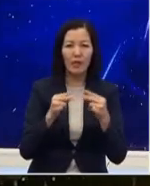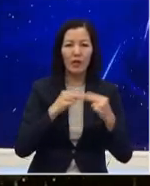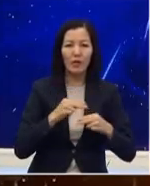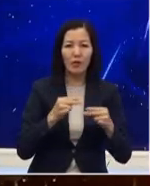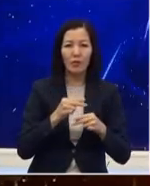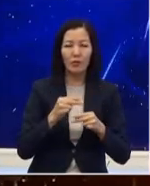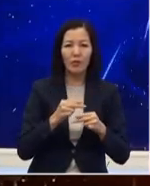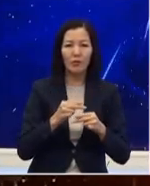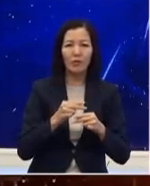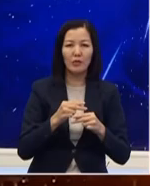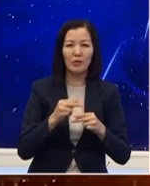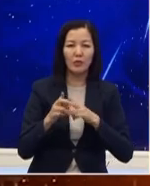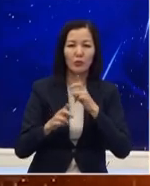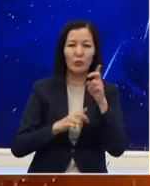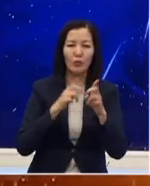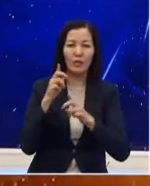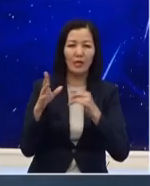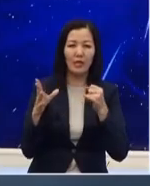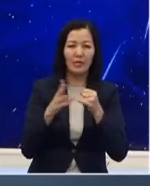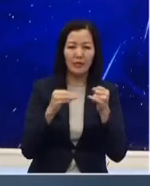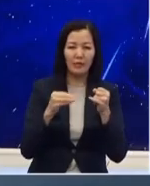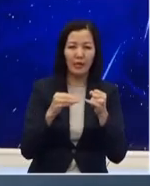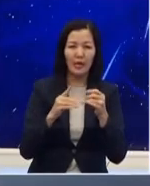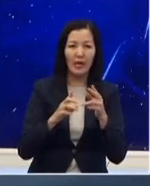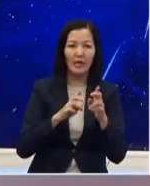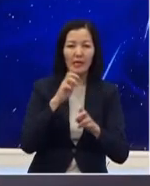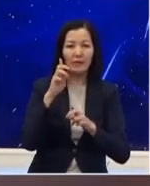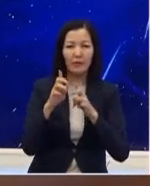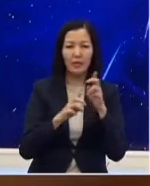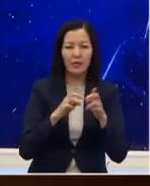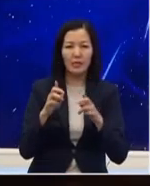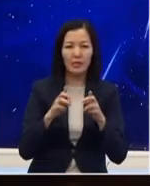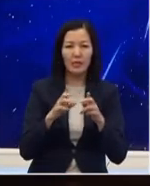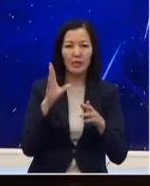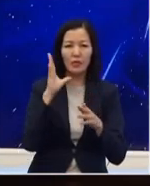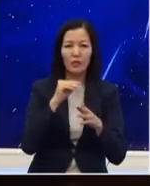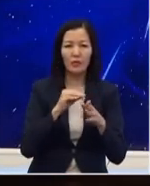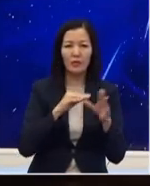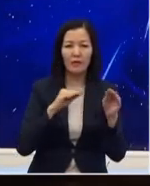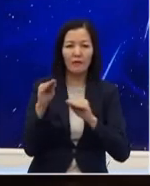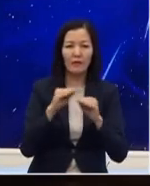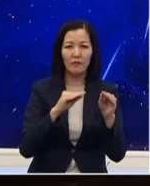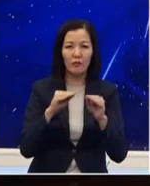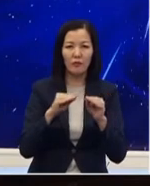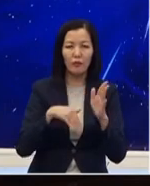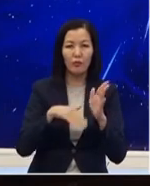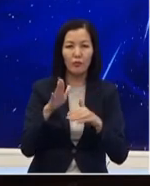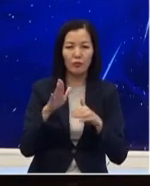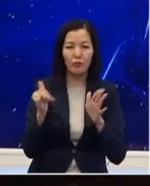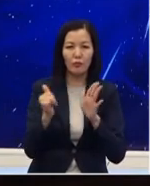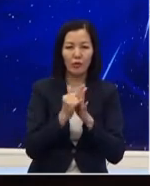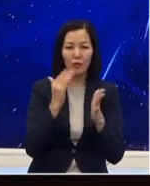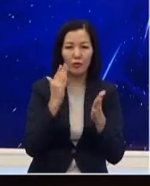работам на поверхности ближайшего спутника Земли. Космический зонд оснащен соответствующим